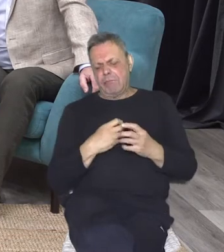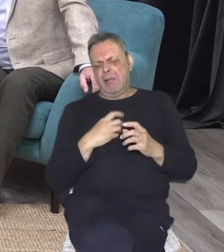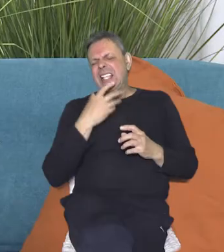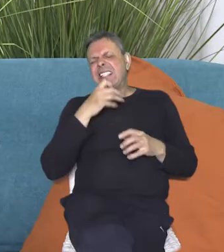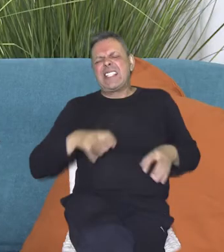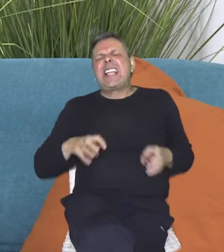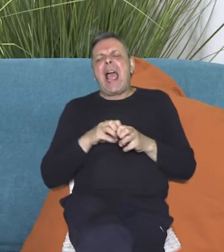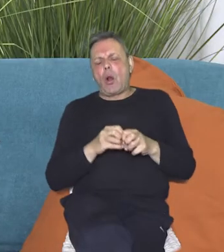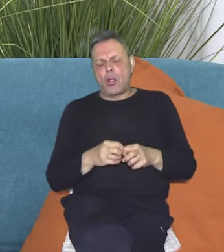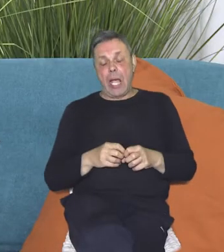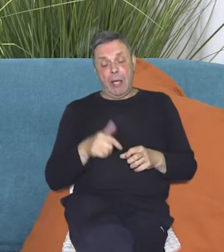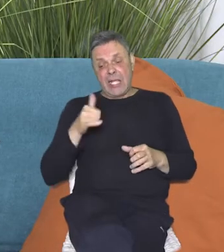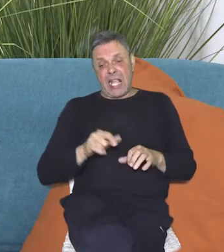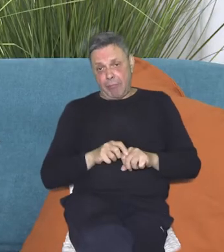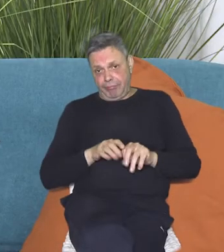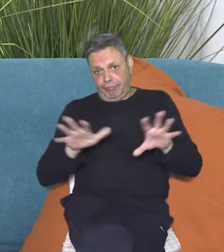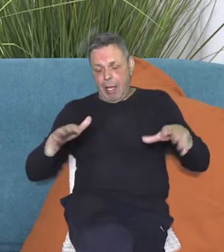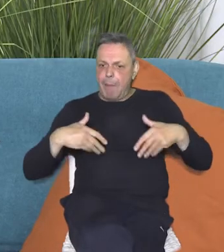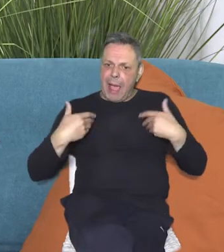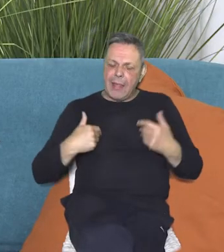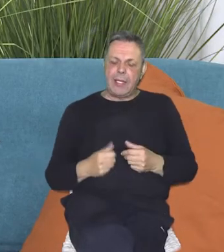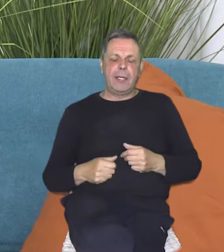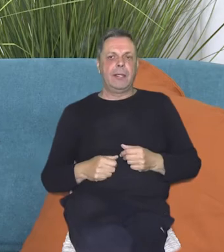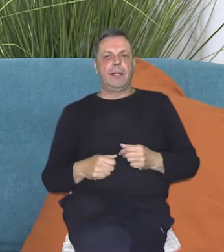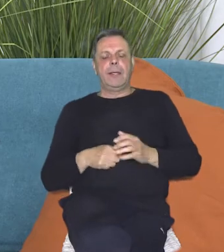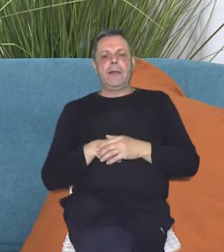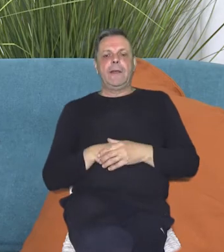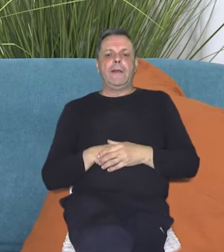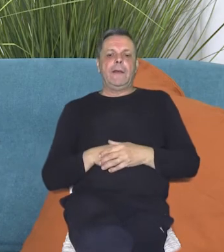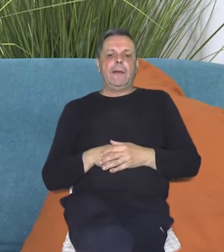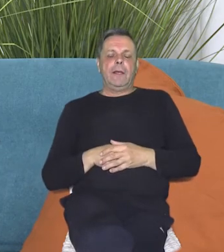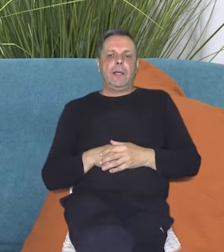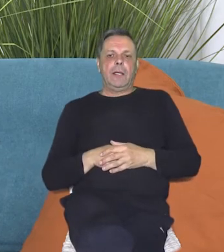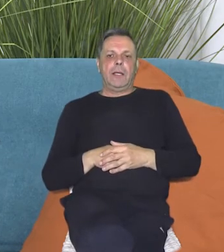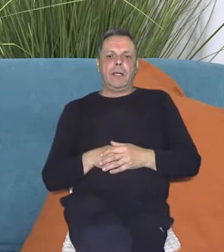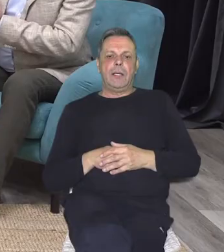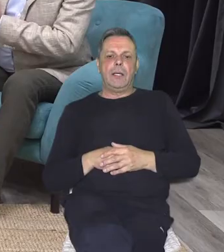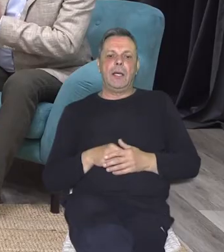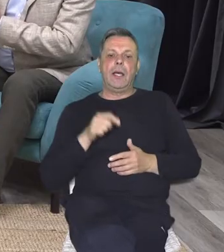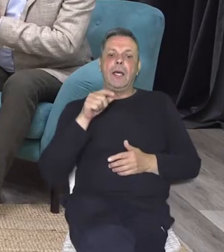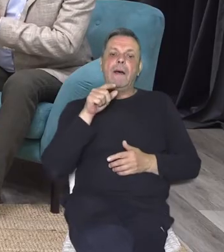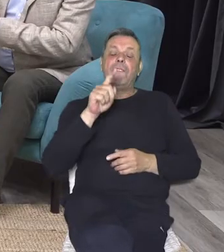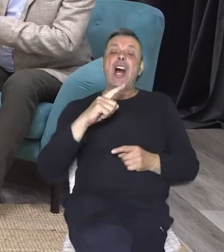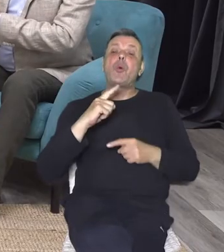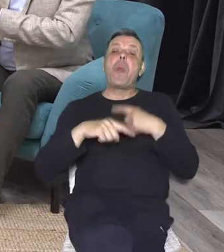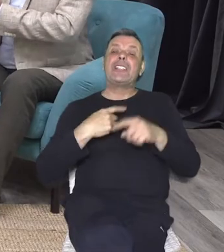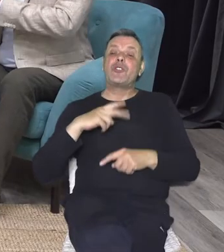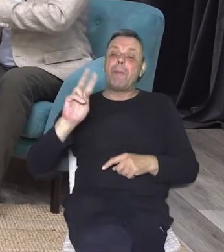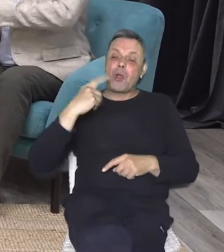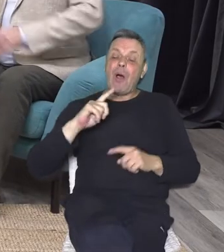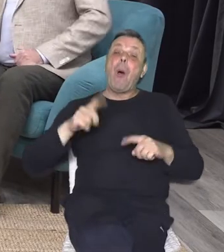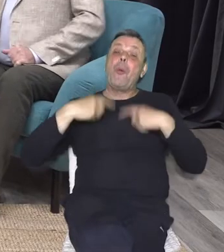puno i među mladima i tako. Vašu nasljednicu sam pozvao, da, ona će biti u idućoj emisiji, pa ćemo o tome